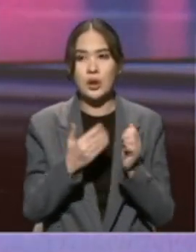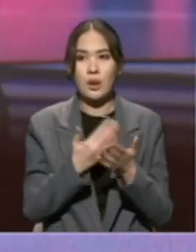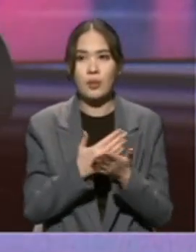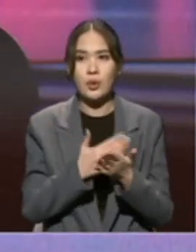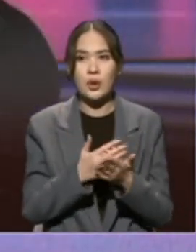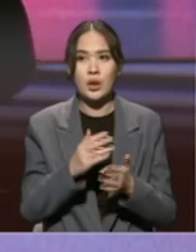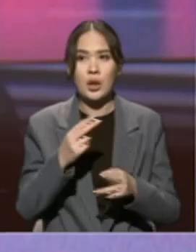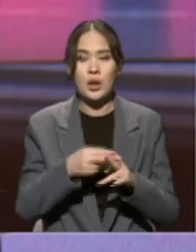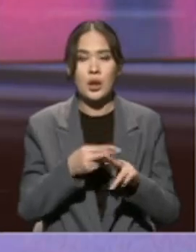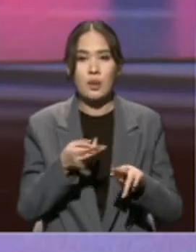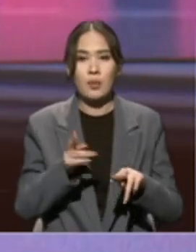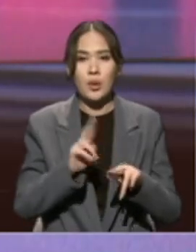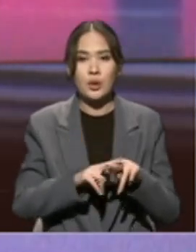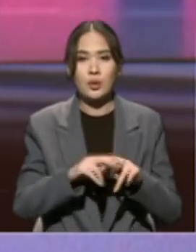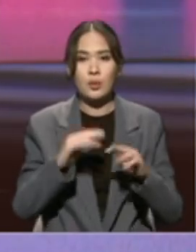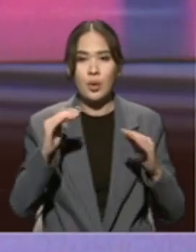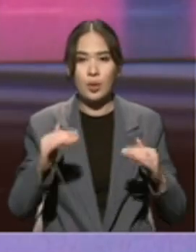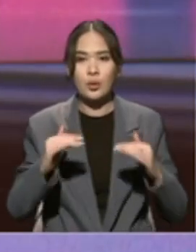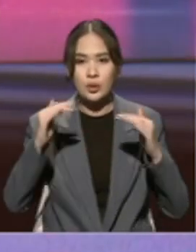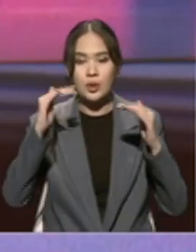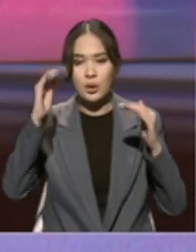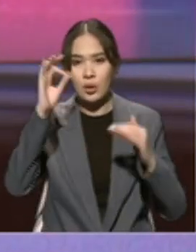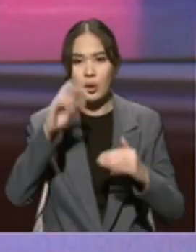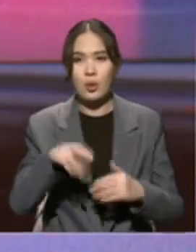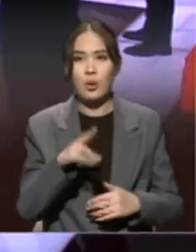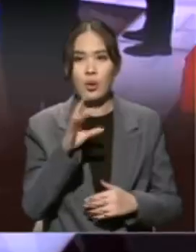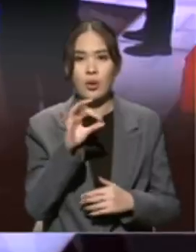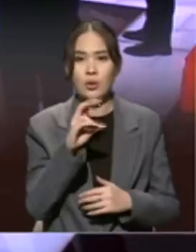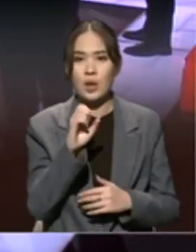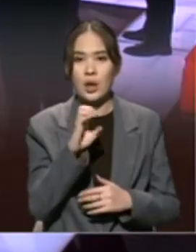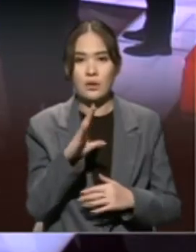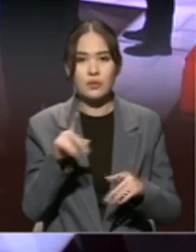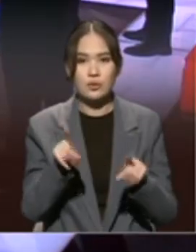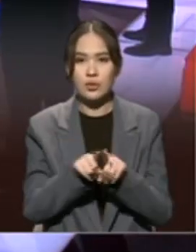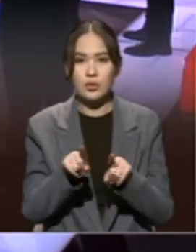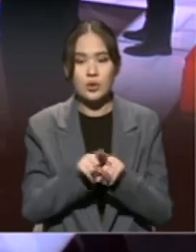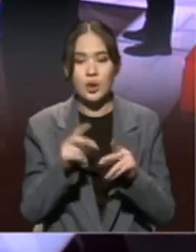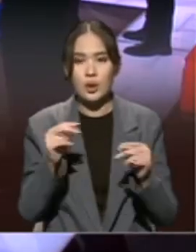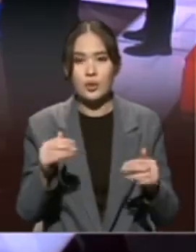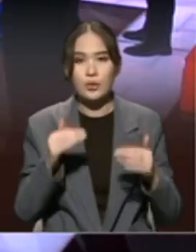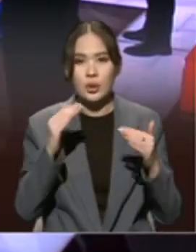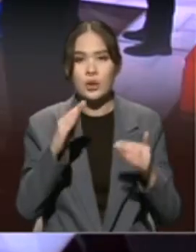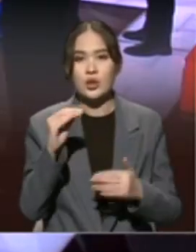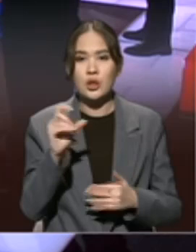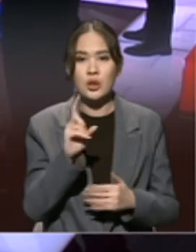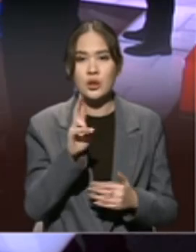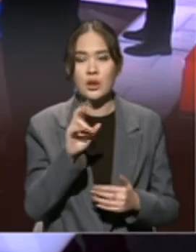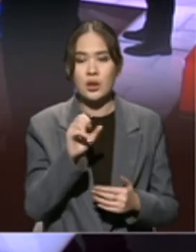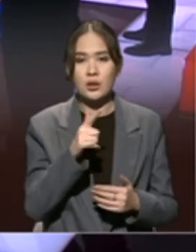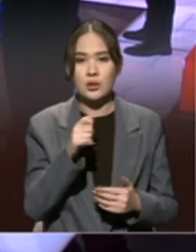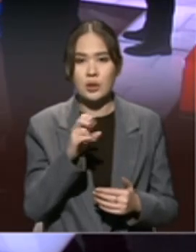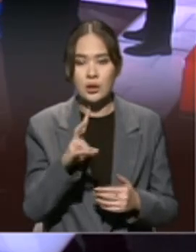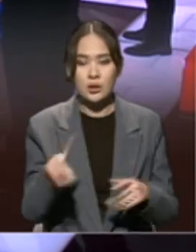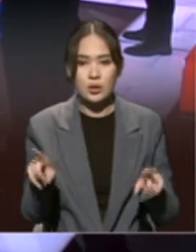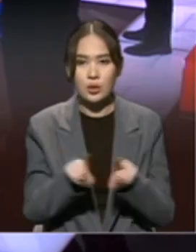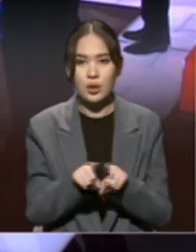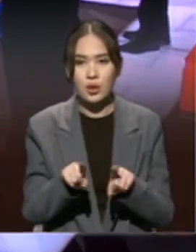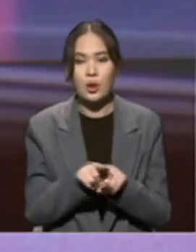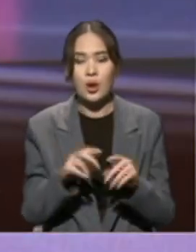айтады да, міне сөйтіп сөйтіп көтерді. Тура сол сияқты Қонаев не болды? Қонаев та көтерілді, Жезқазған көтерілді, барлығы көтерілді.